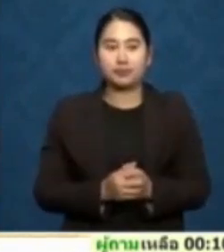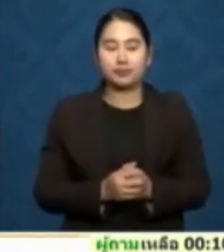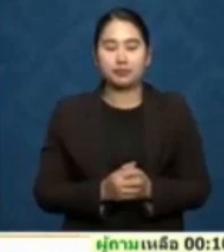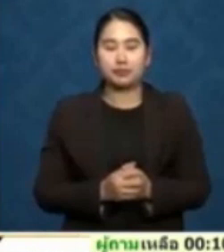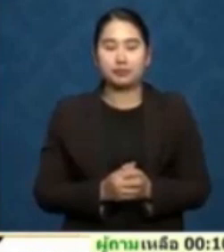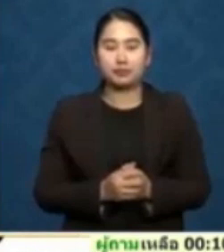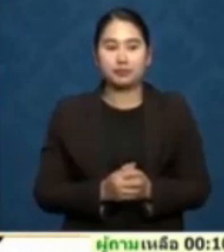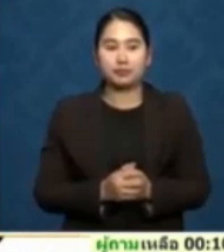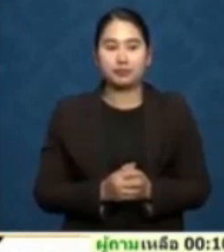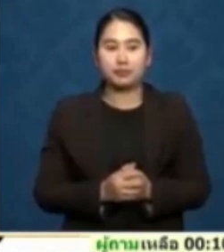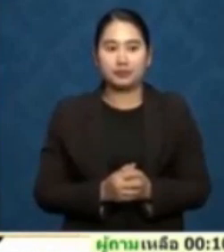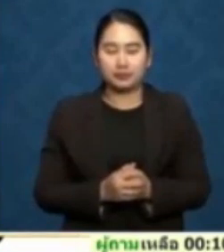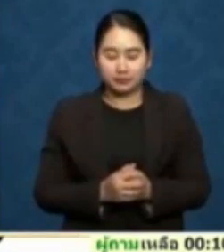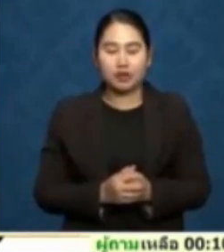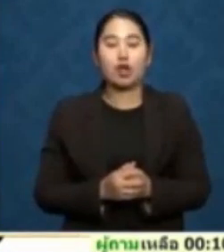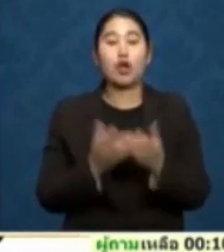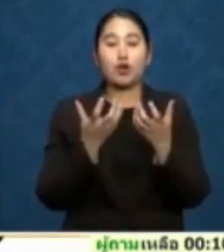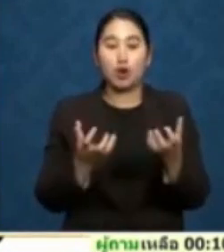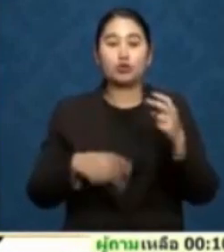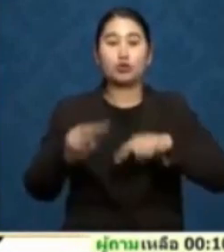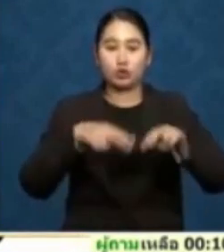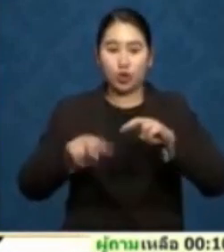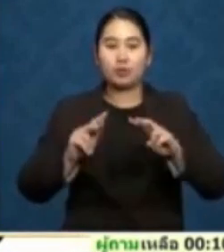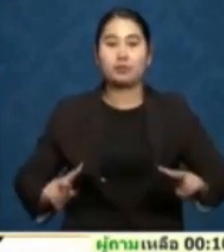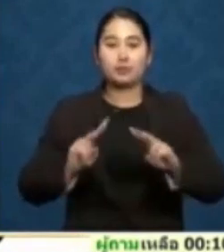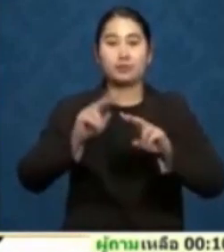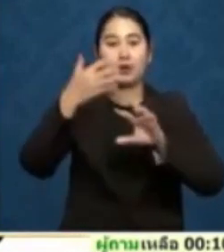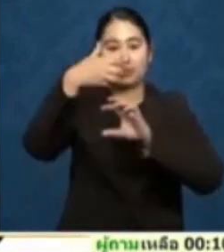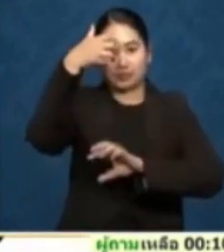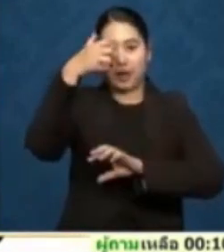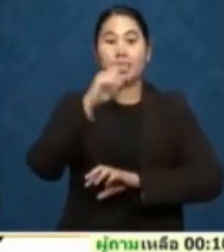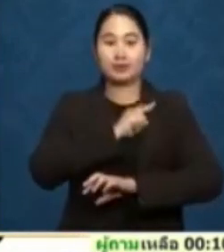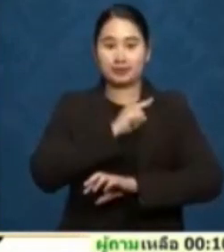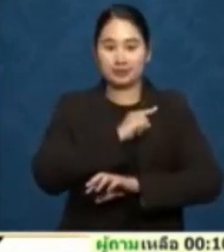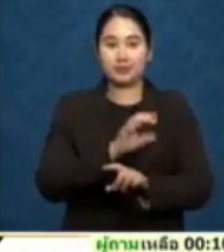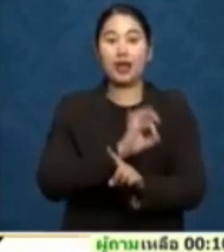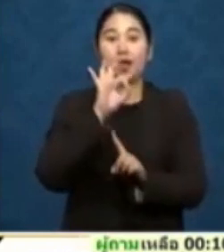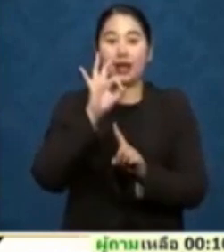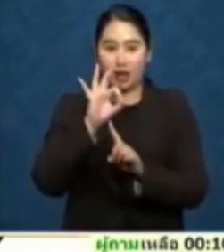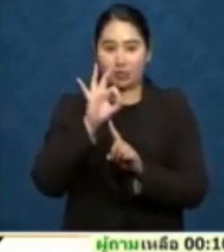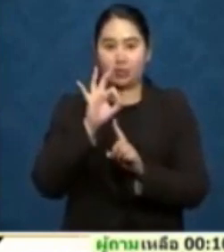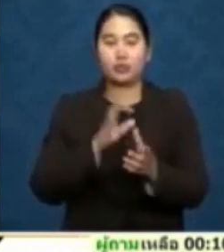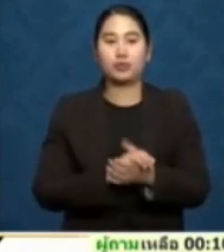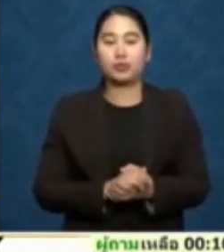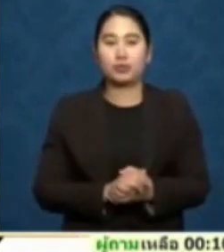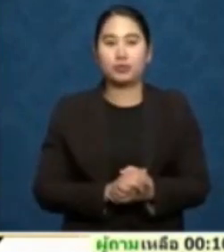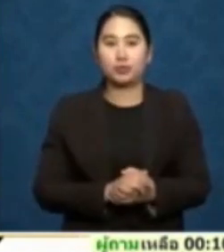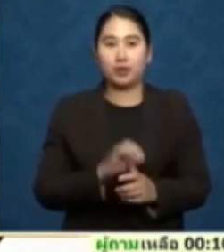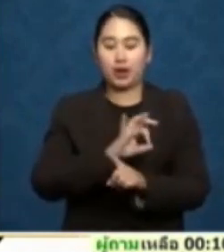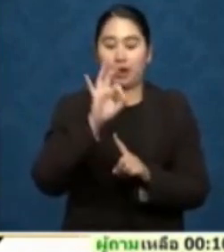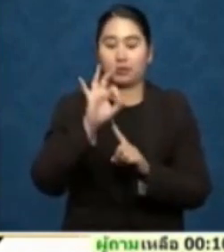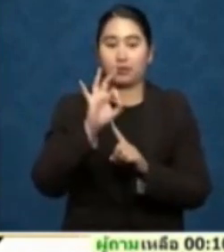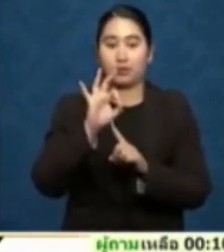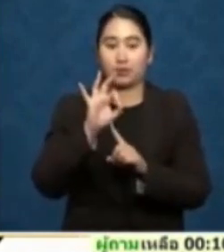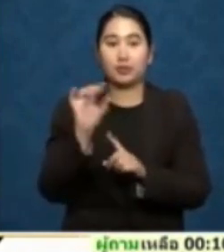ทะเบียนจากมหาไทยประเด็นที่9สุดท้าย